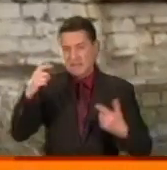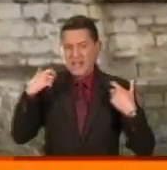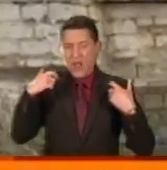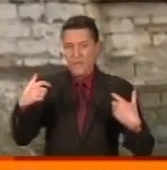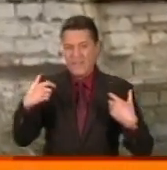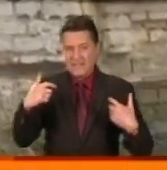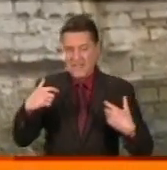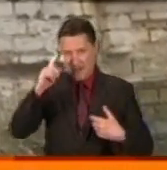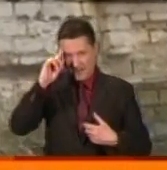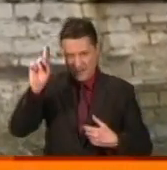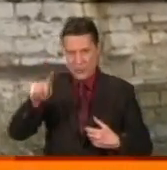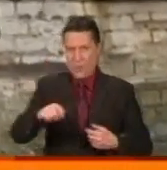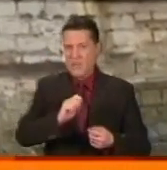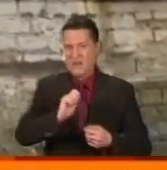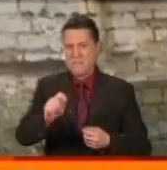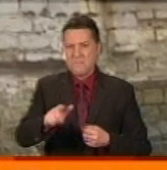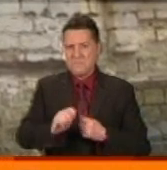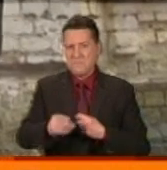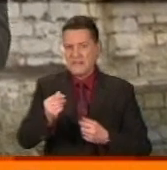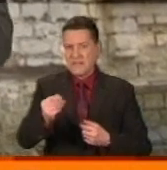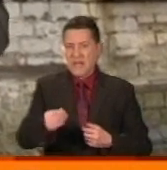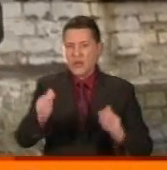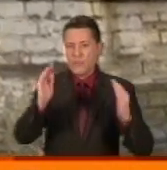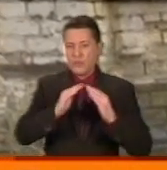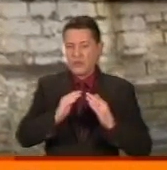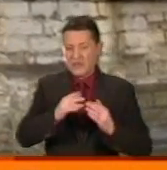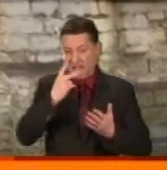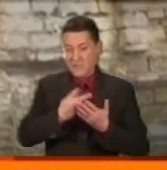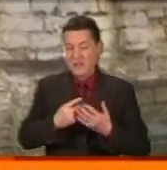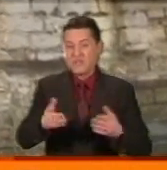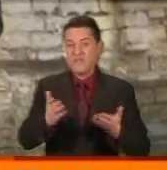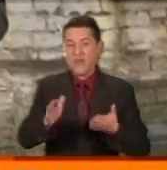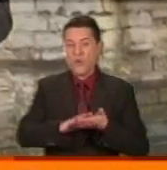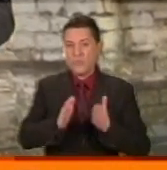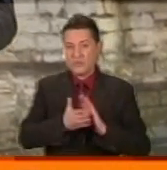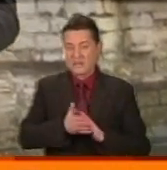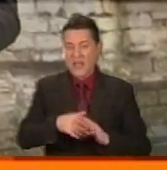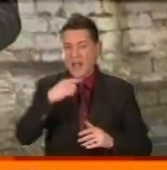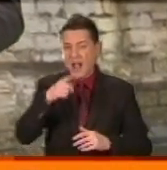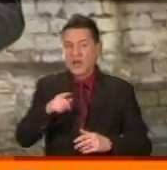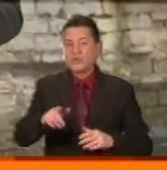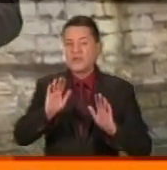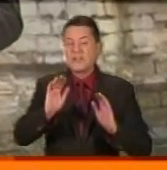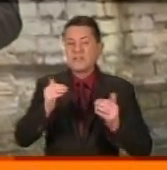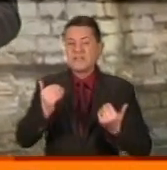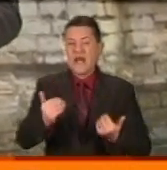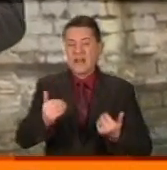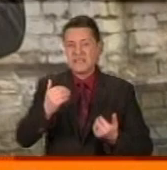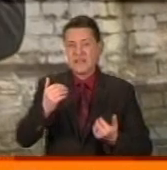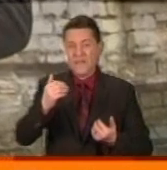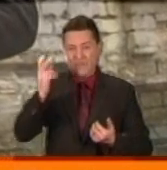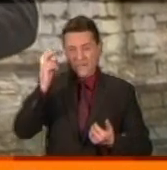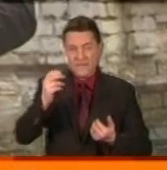відомий меценат і будинок зараз От бачите самі в якому стані активісти кажуть нині в Києві тільки історичних